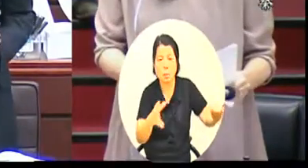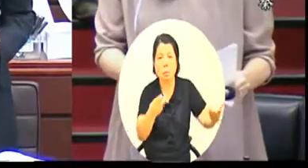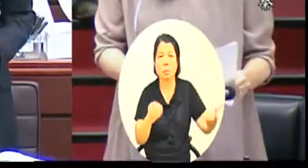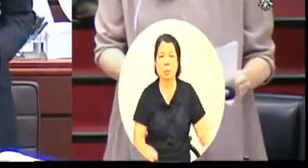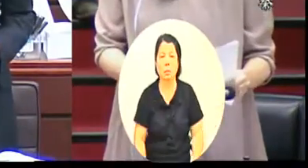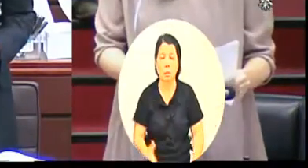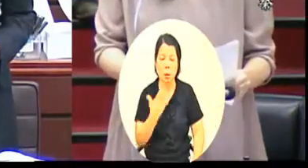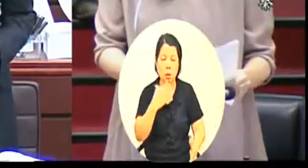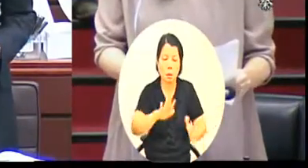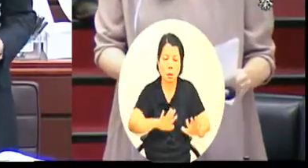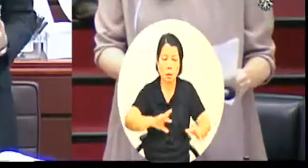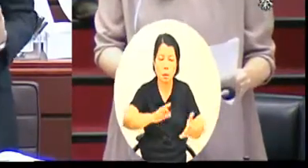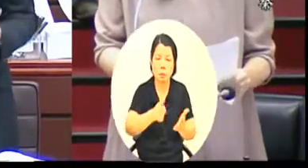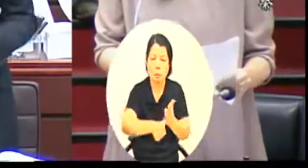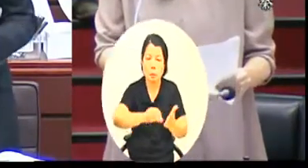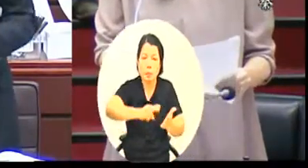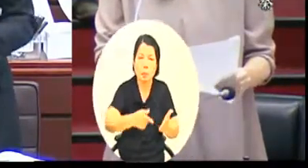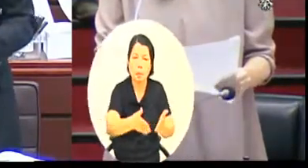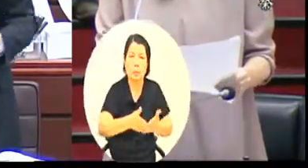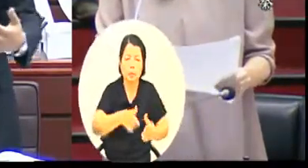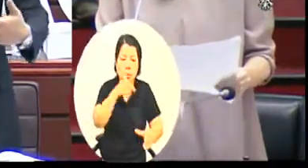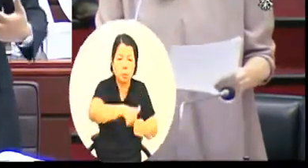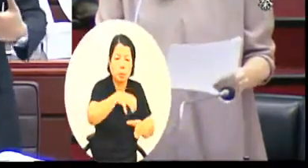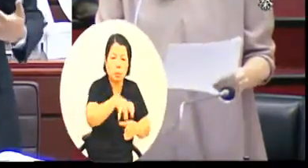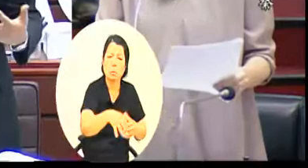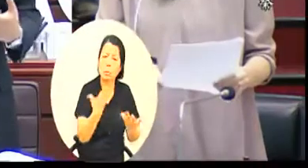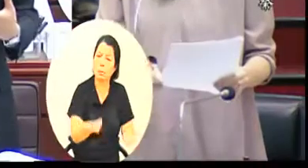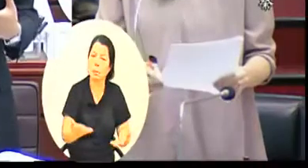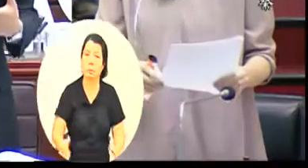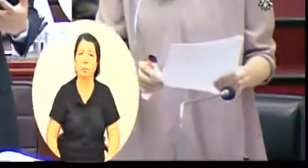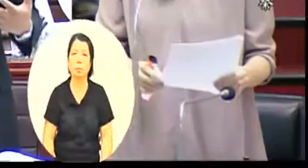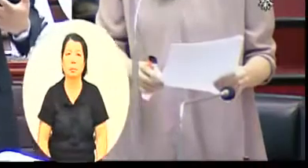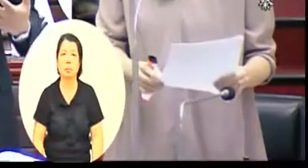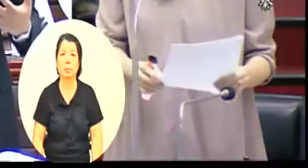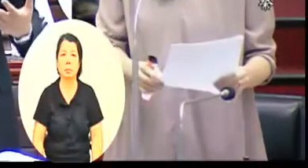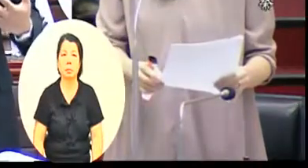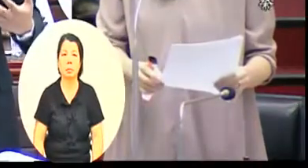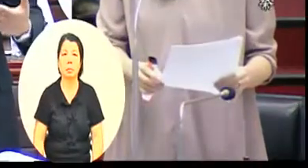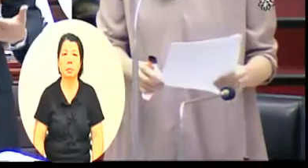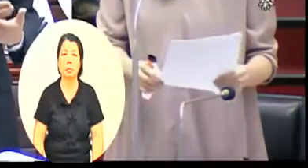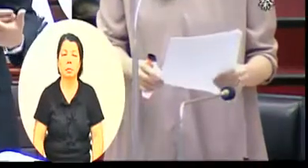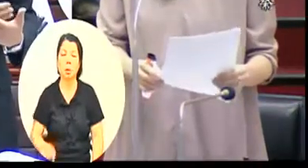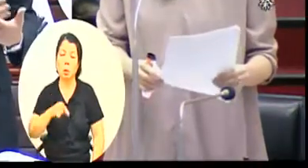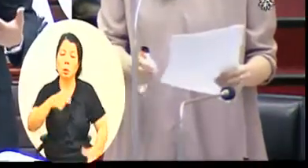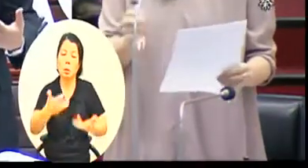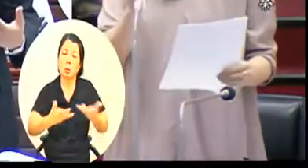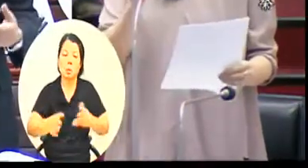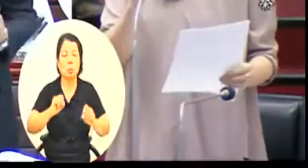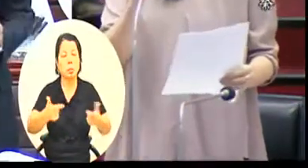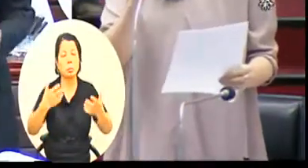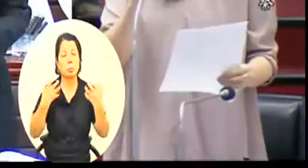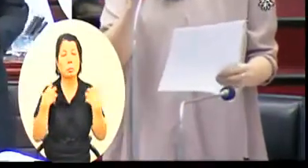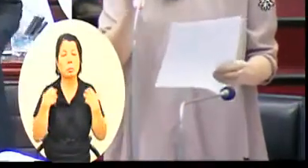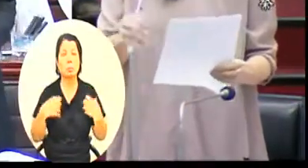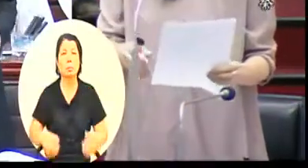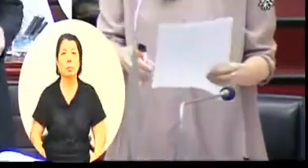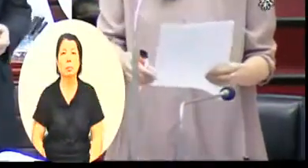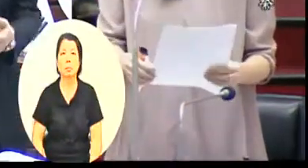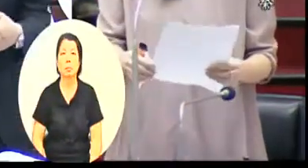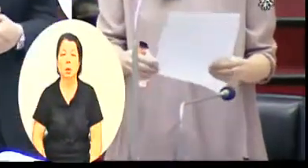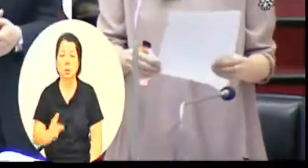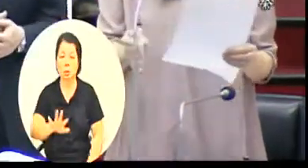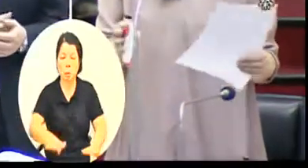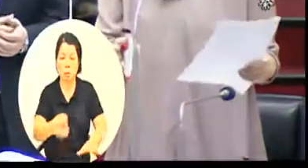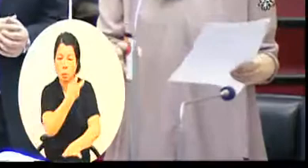成加油站呢、啊？ 这个我觉得要看那个实际上，因为这个不是我们这边去。 因为现在就发现